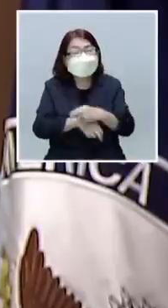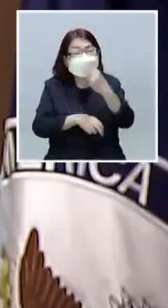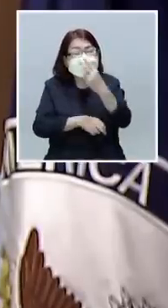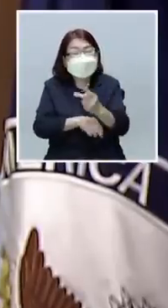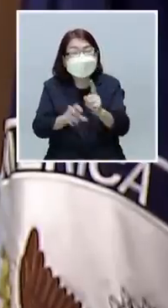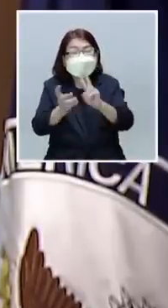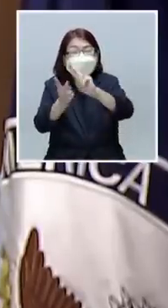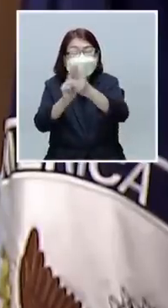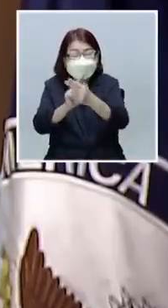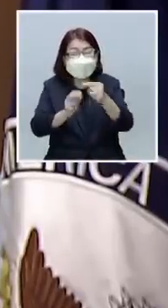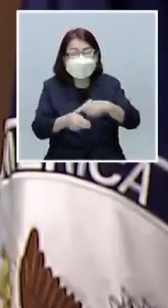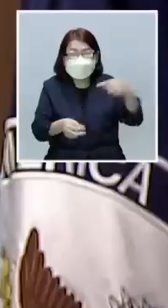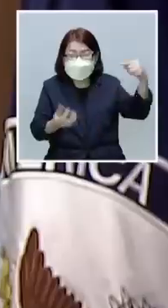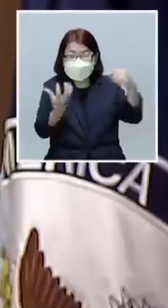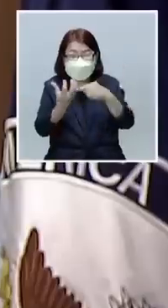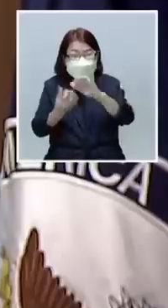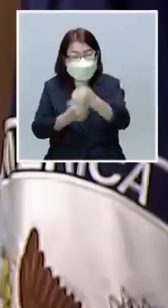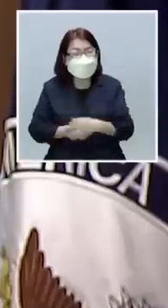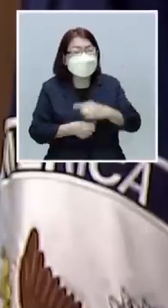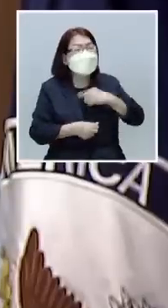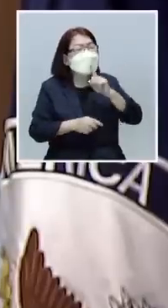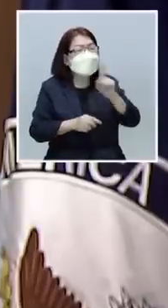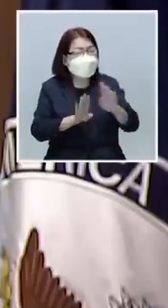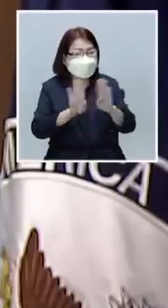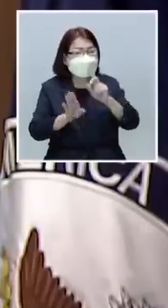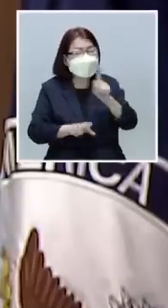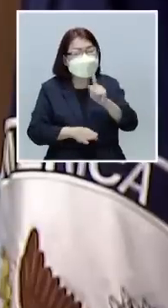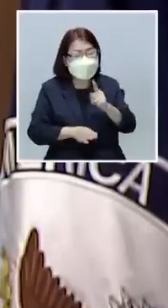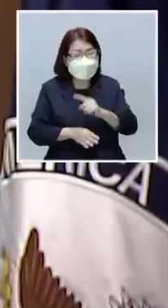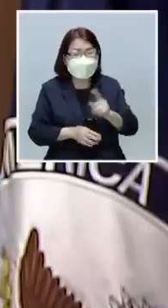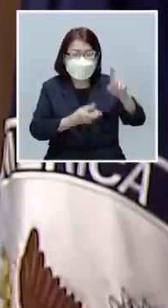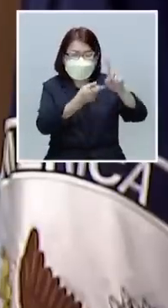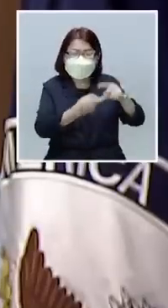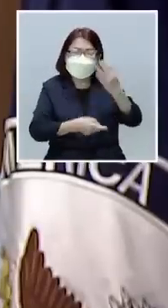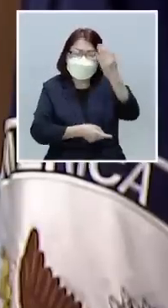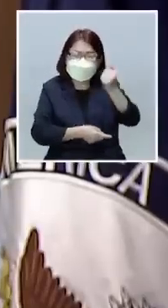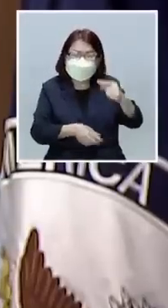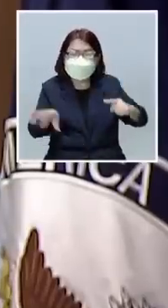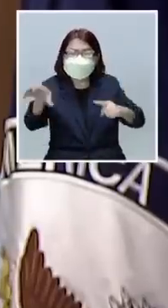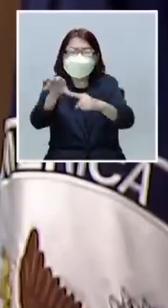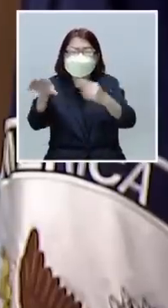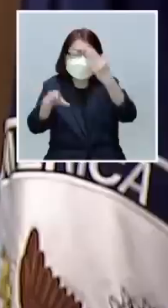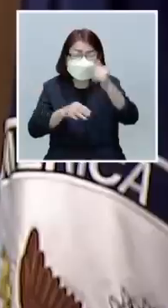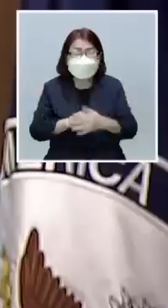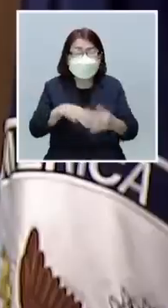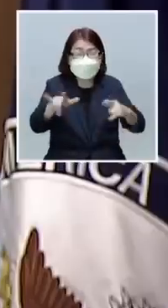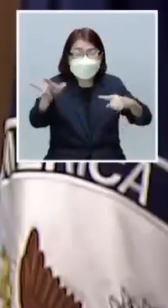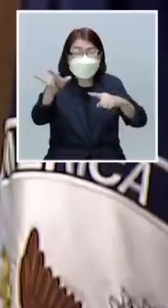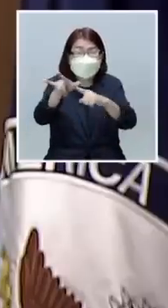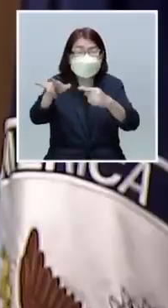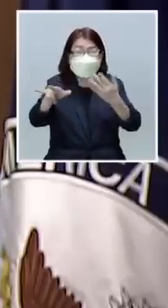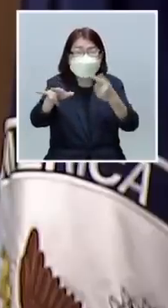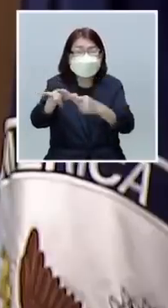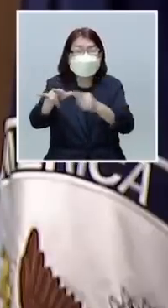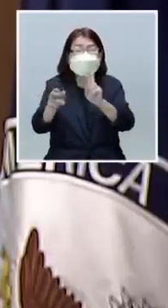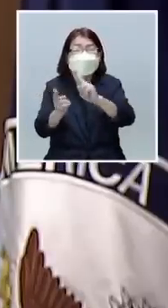าแถลงประณามรัสเซียแล้วนะคะต่อการปฏิบัติการครั้งนี้ค่ะโดยบอกว่าการที่รัสเซียยิงทดสอบขีปนาวุธทำลายด